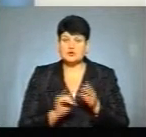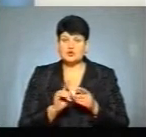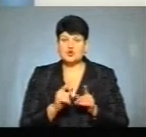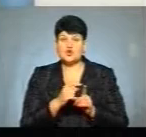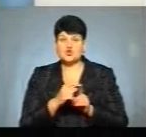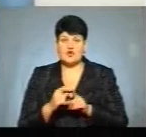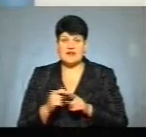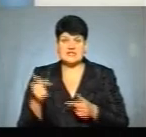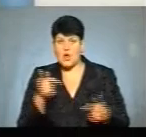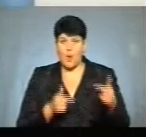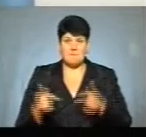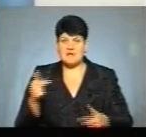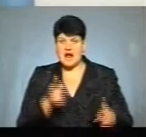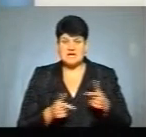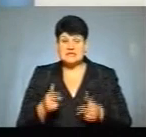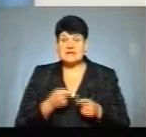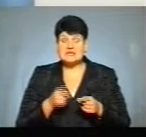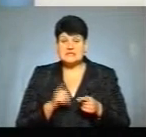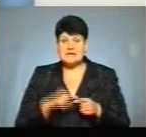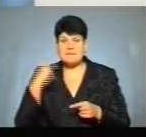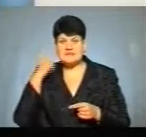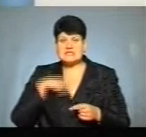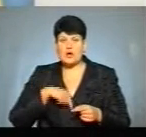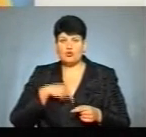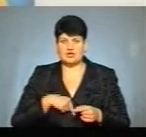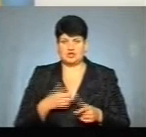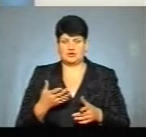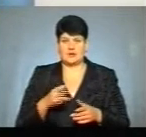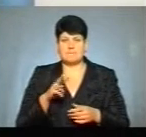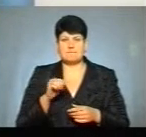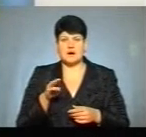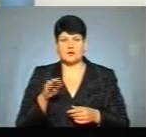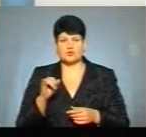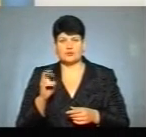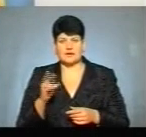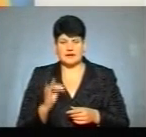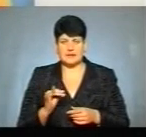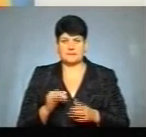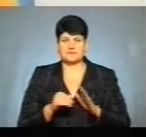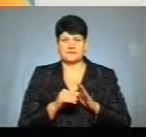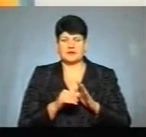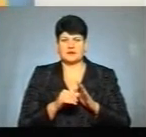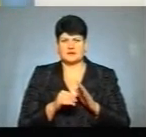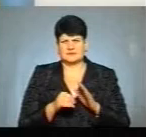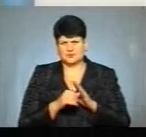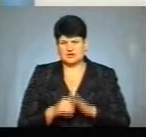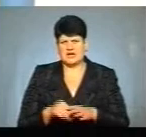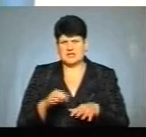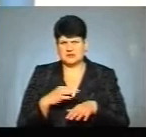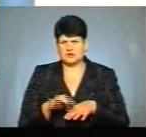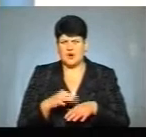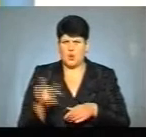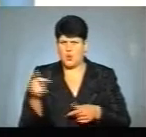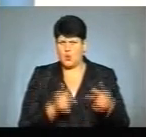словесні образи – це є психологічне насильство. Матюки, пригнічення словами, такі